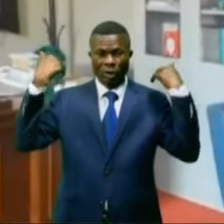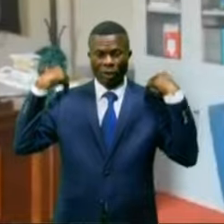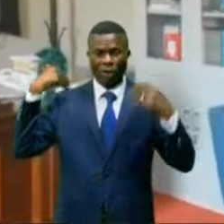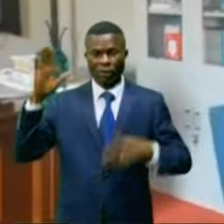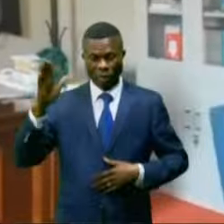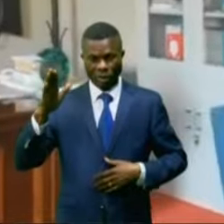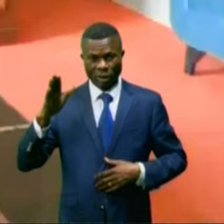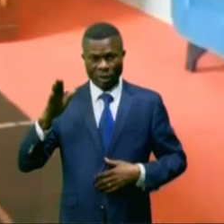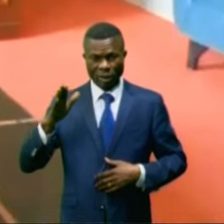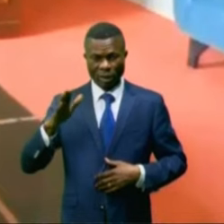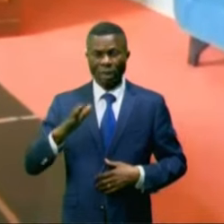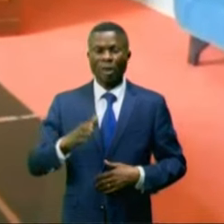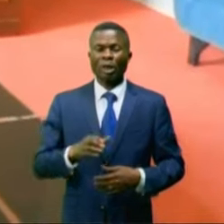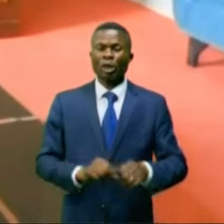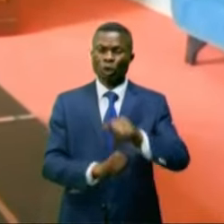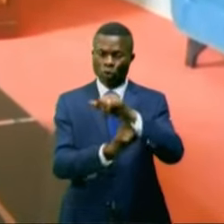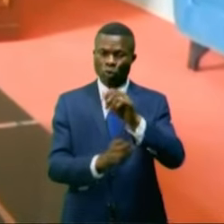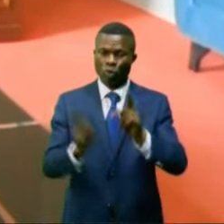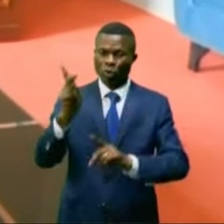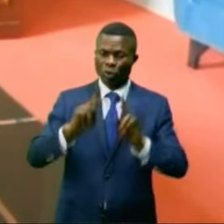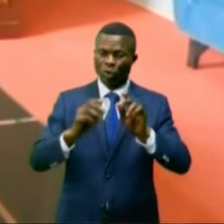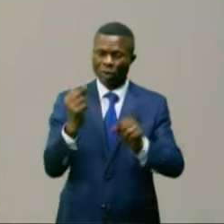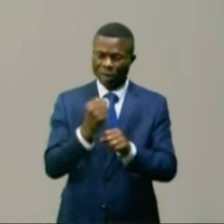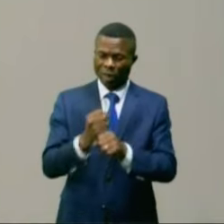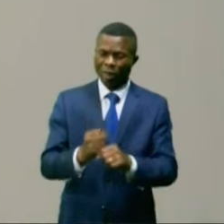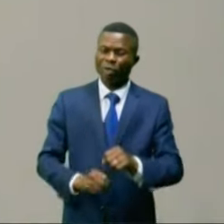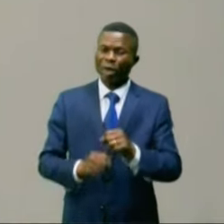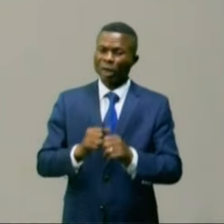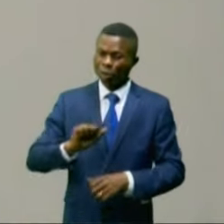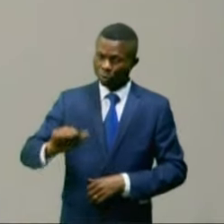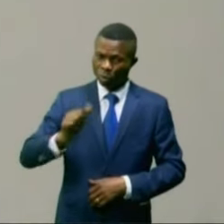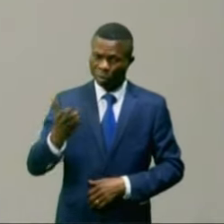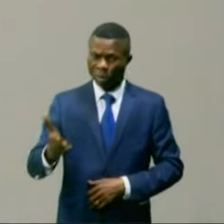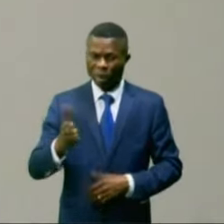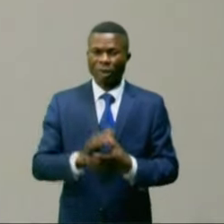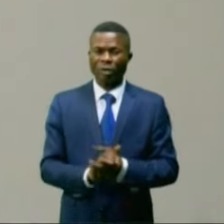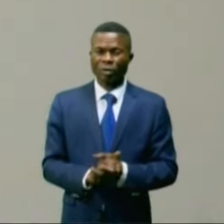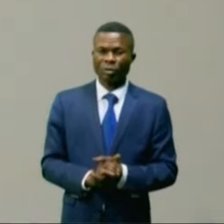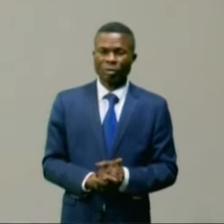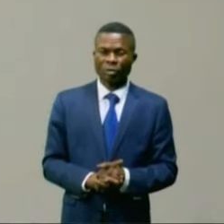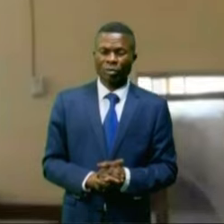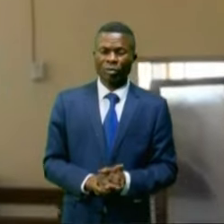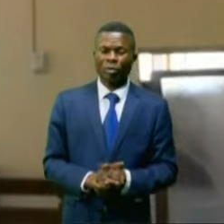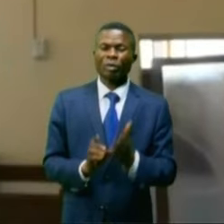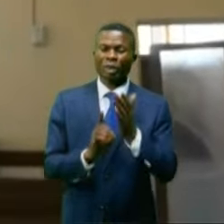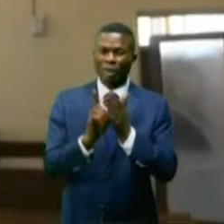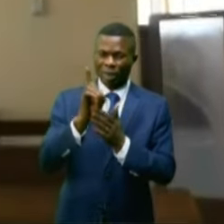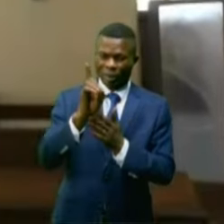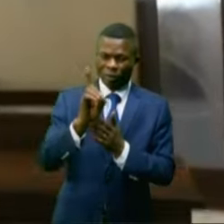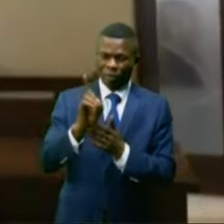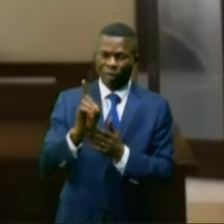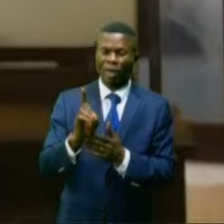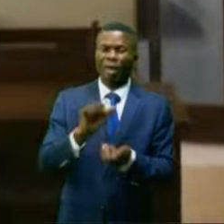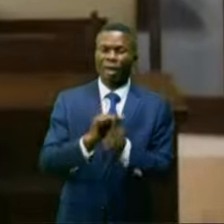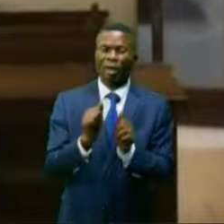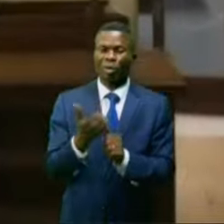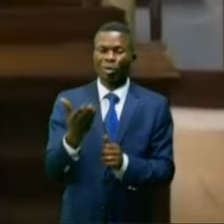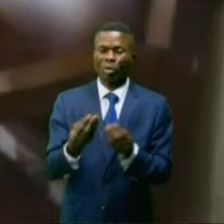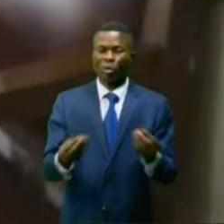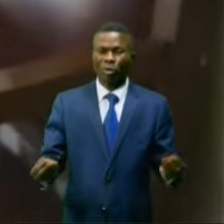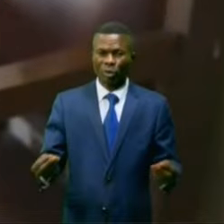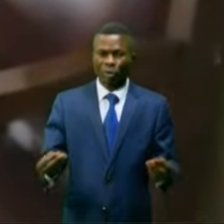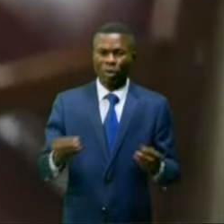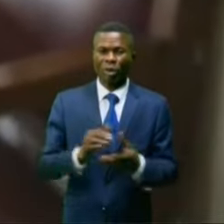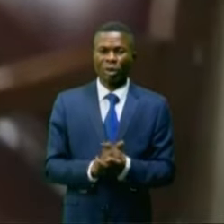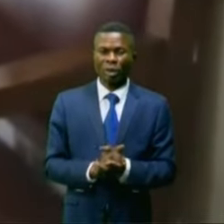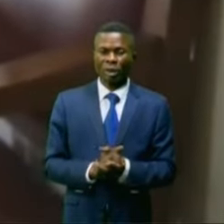être manager de ses propres fonctions, Cyprien Bizaoumondo vient de relever le défi. de